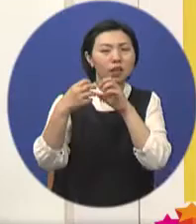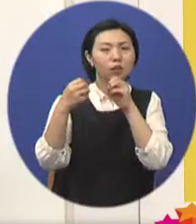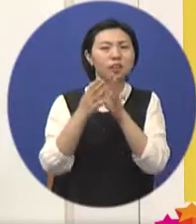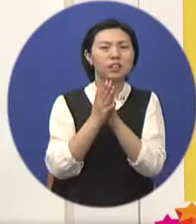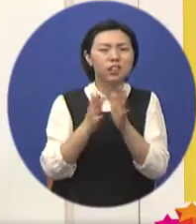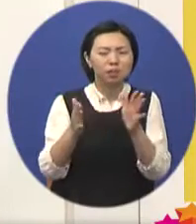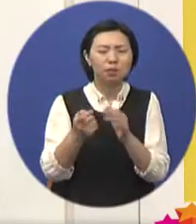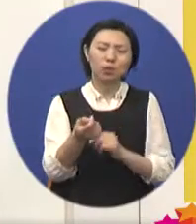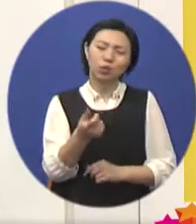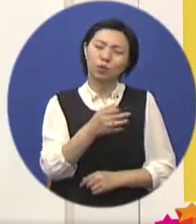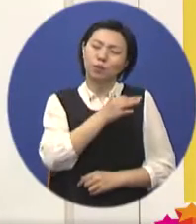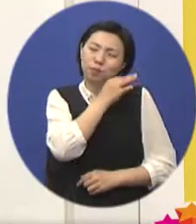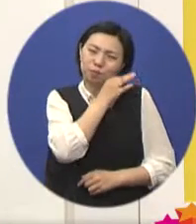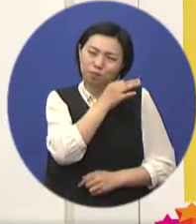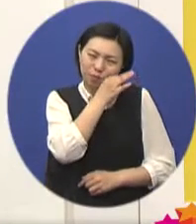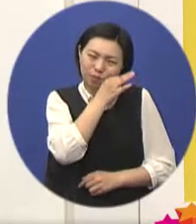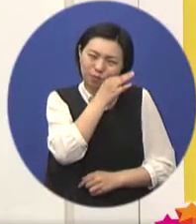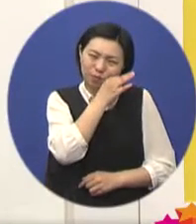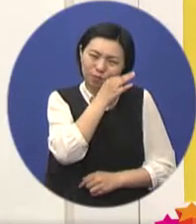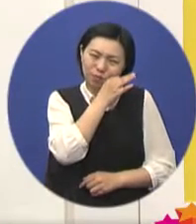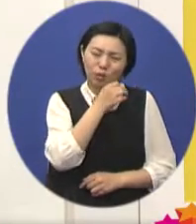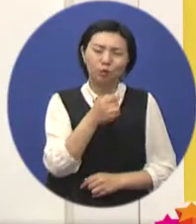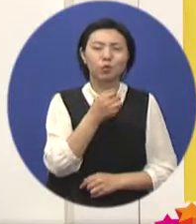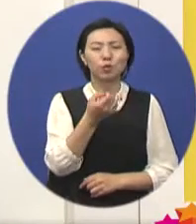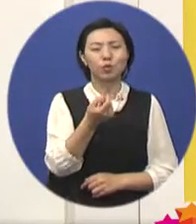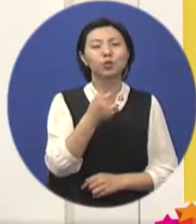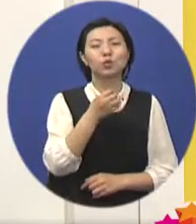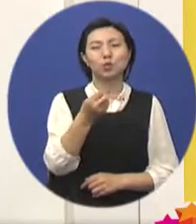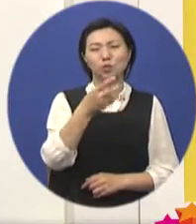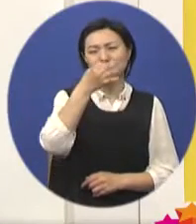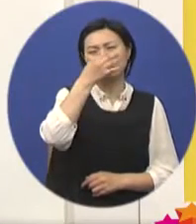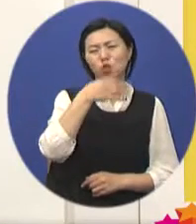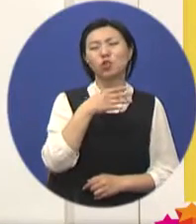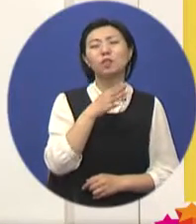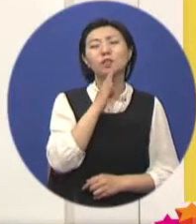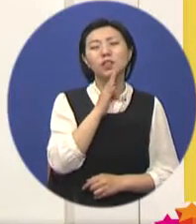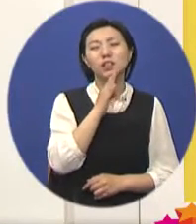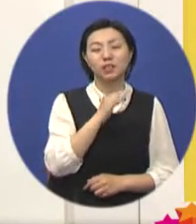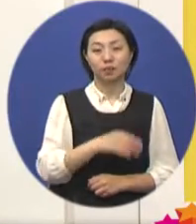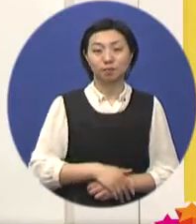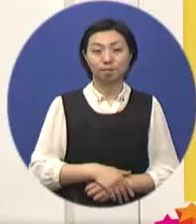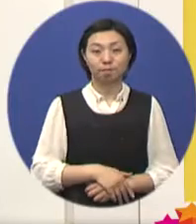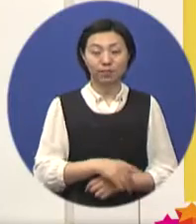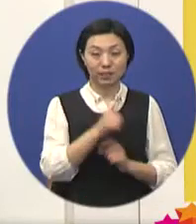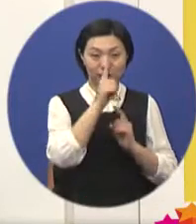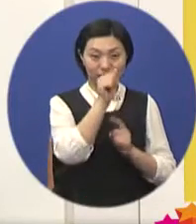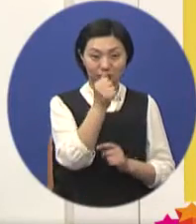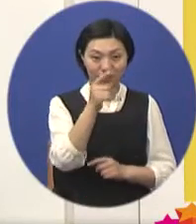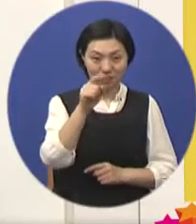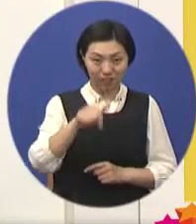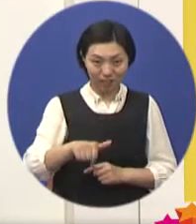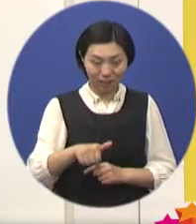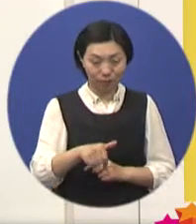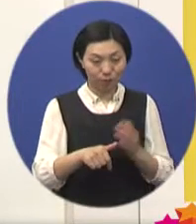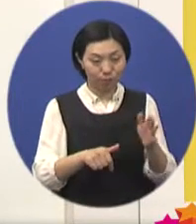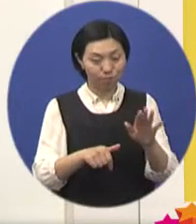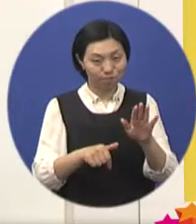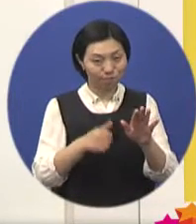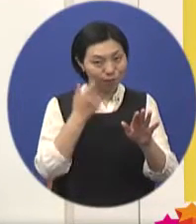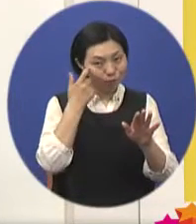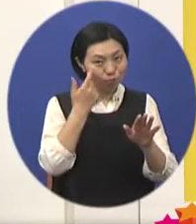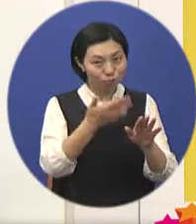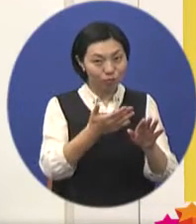그게 쑥스럽기도 하고. 예. 아우, 참 힘들더라고요. 그렇죠. 네. 이 학부모님. 예. 제가 반가운 얘기를 하나